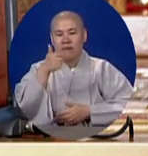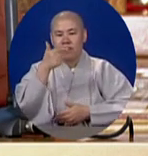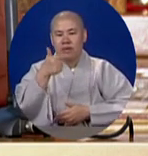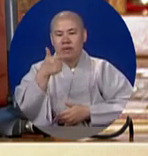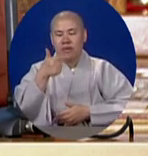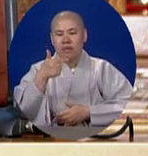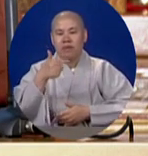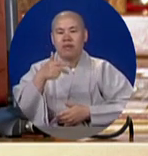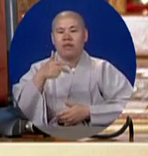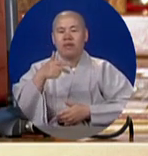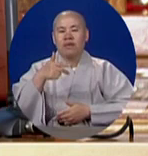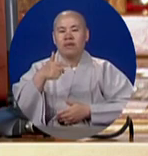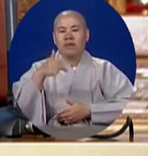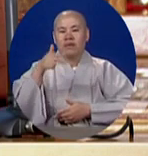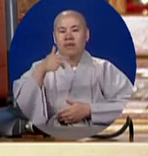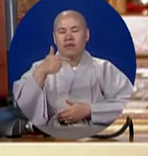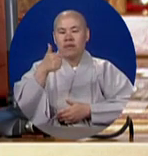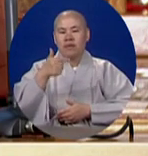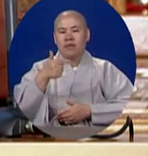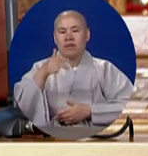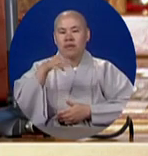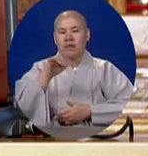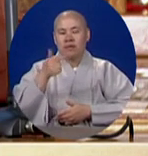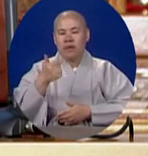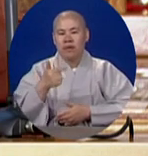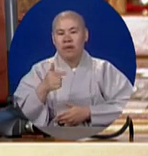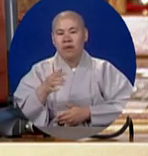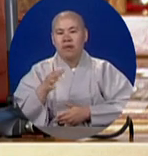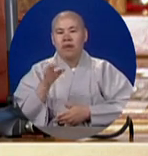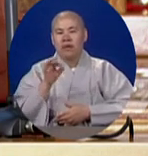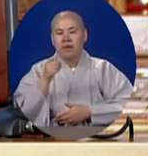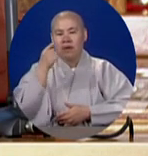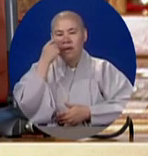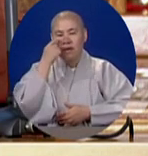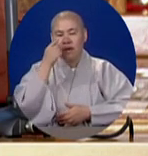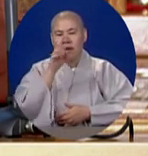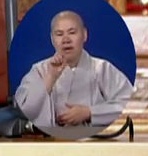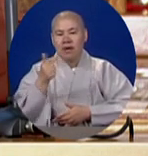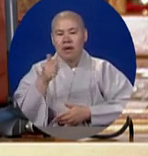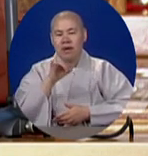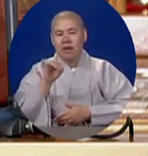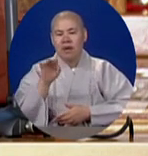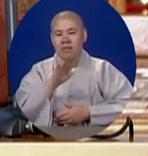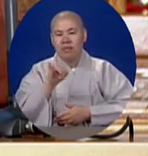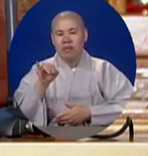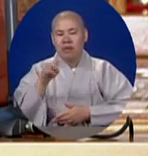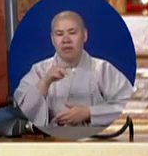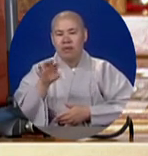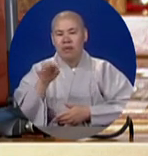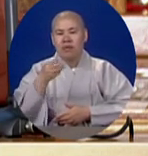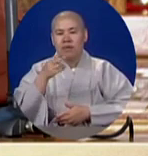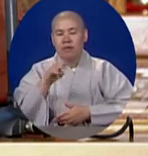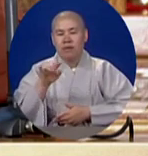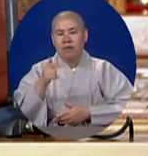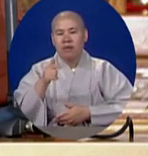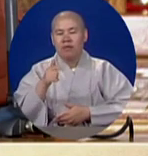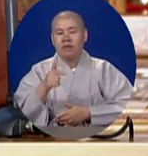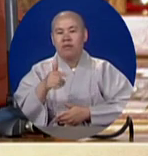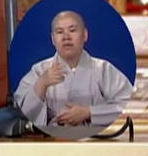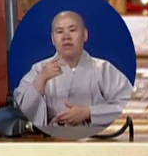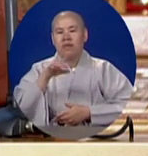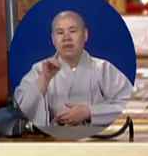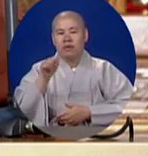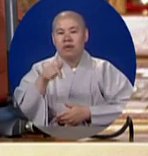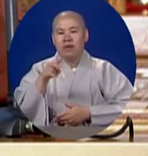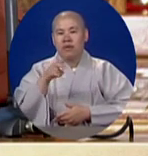티끌진자하고 육진이거든요. 안입이 설신의로 색성향미 촉법을 대하되